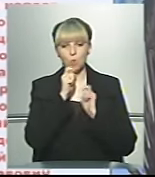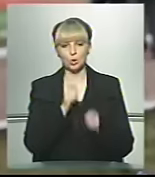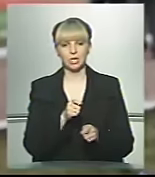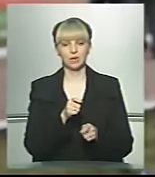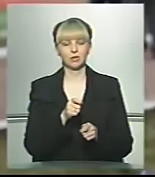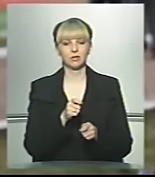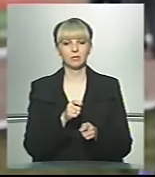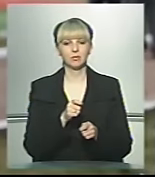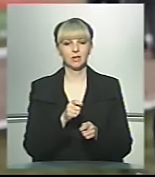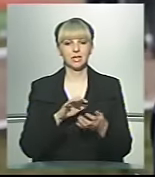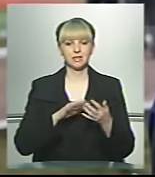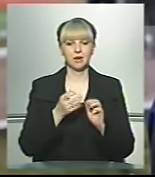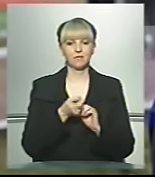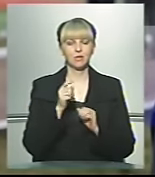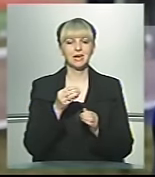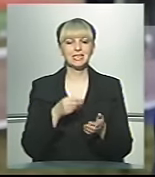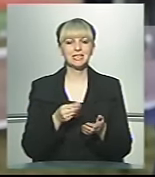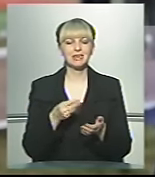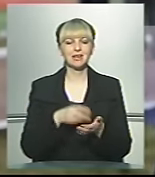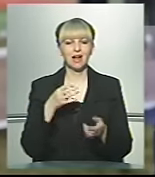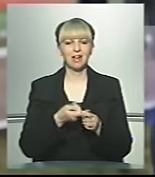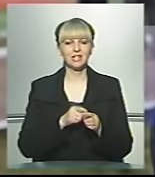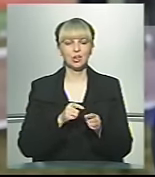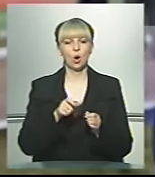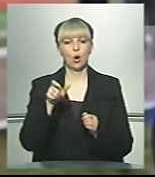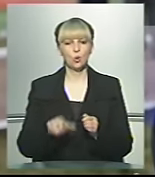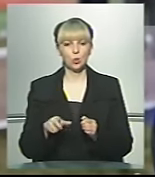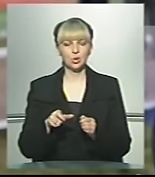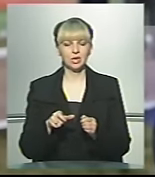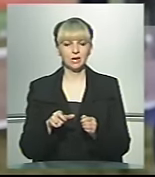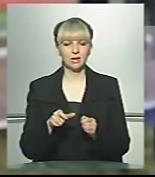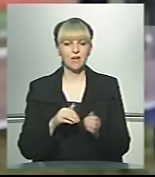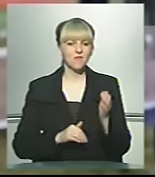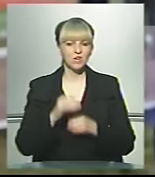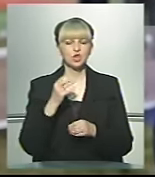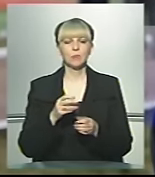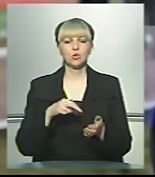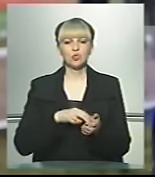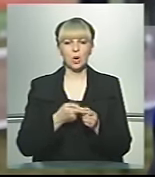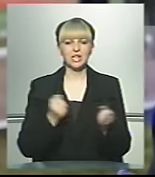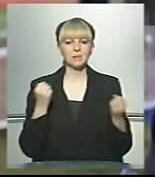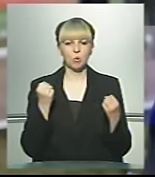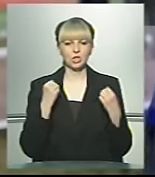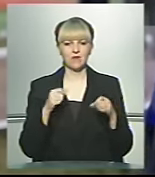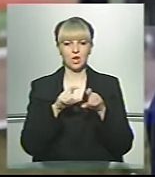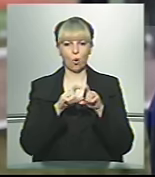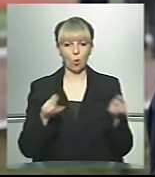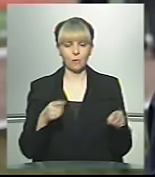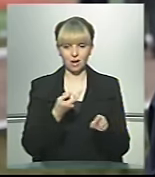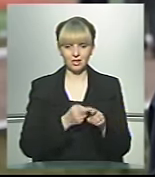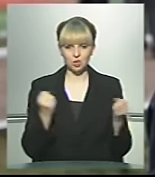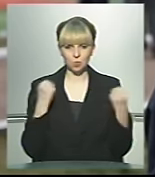селу. Ціна цих людей намного вище, ніж стоїть цей стадіон. Спортивний комплекс. Этот спортивный комплекс